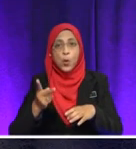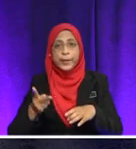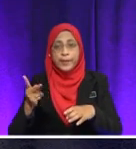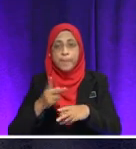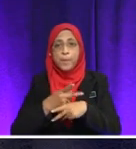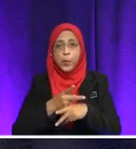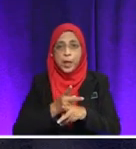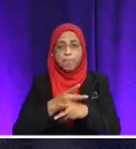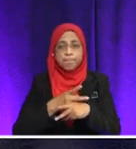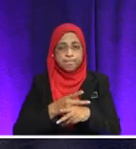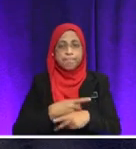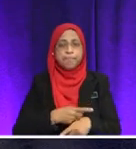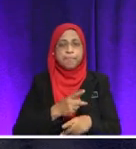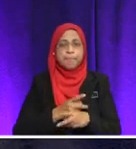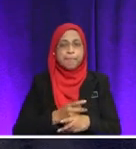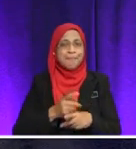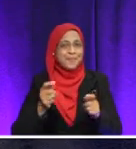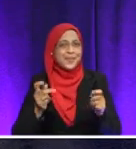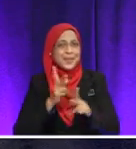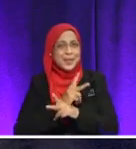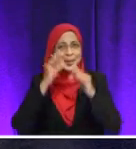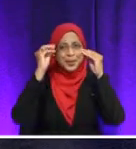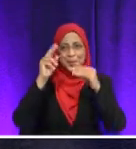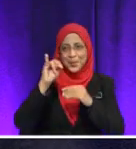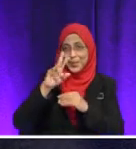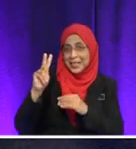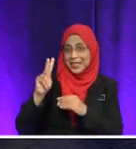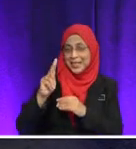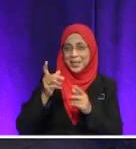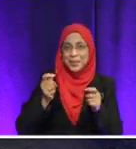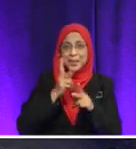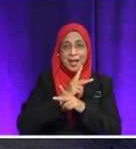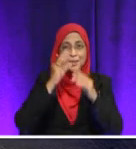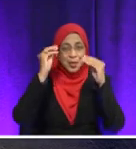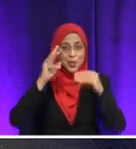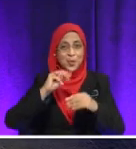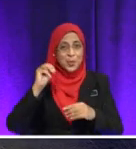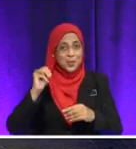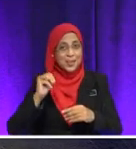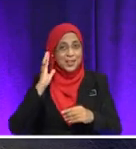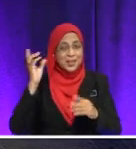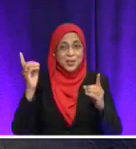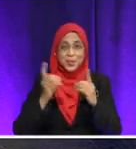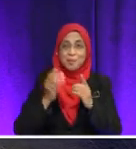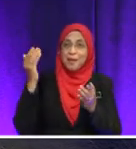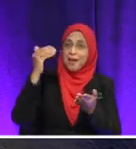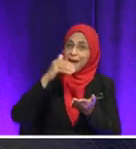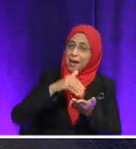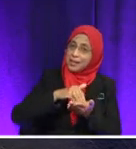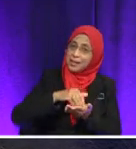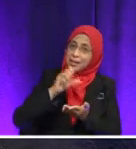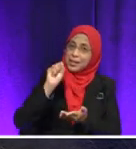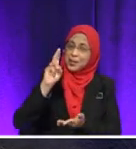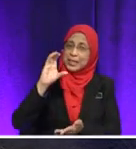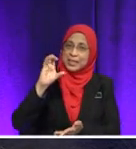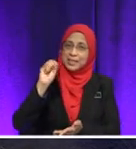ingin ucapkan ribuan terima kasih kepada Cikgu ini Terima Kasih Cikgu dan kepada murid-murid kita akan jumpa lagi hanya di slot